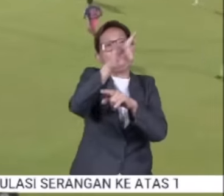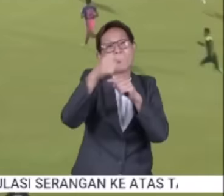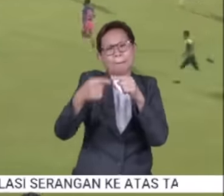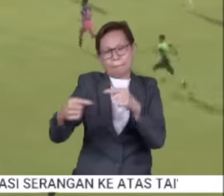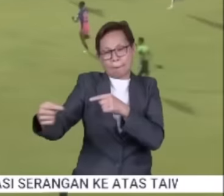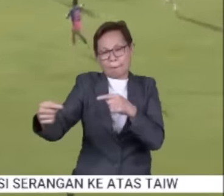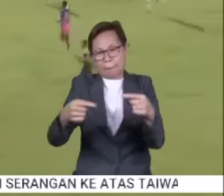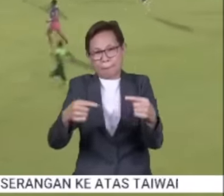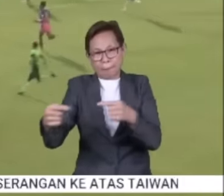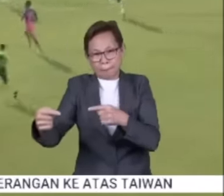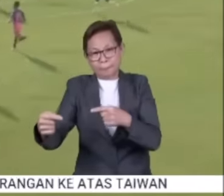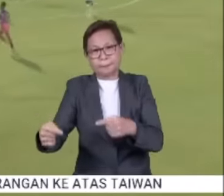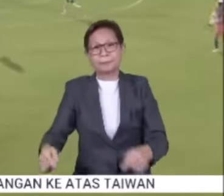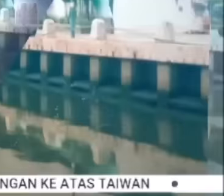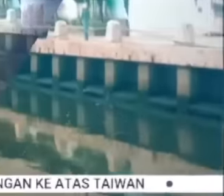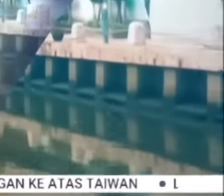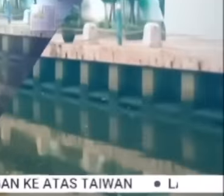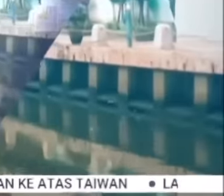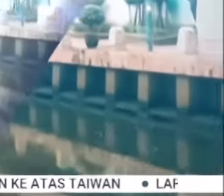perlawanan.